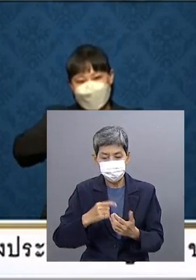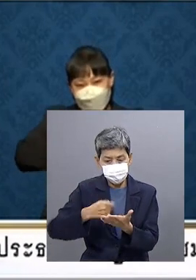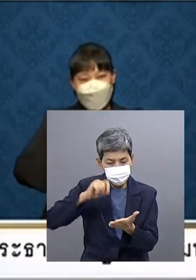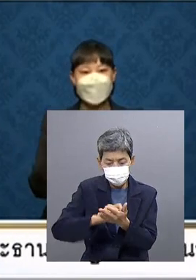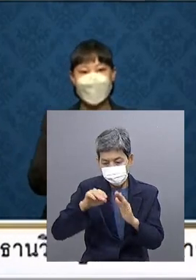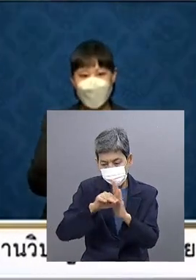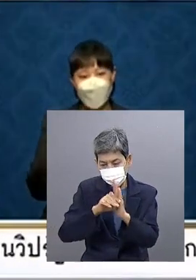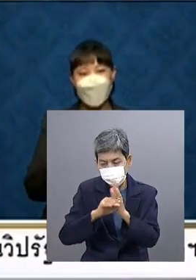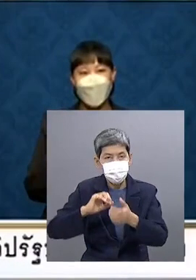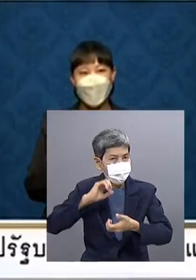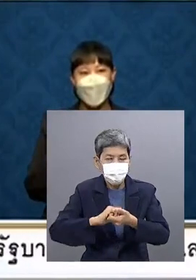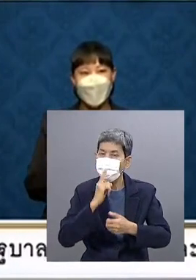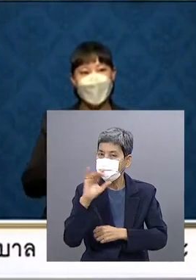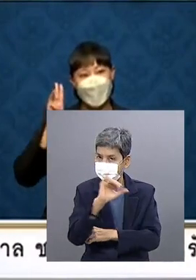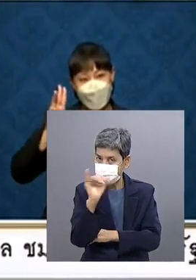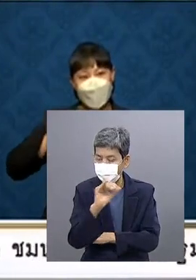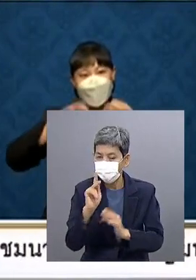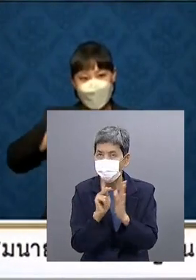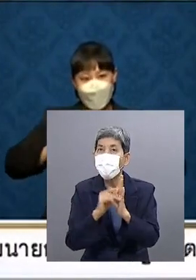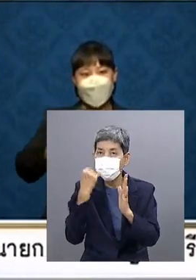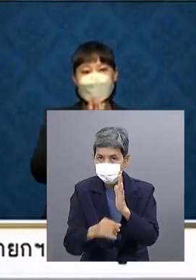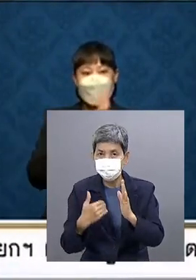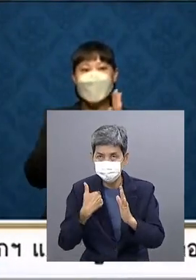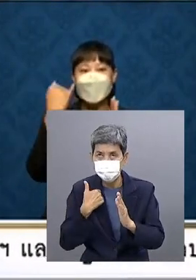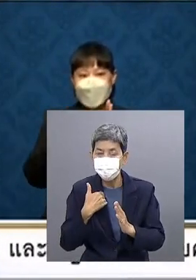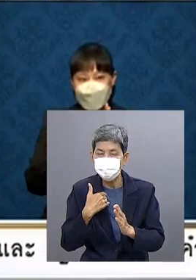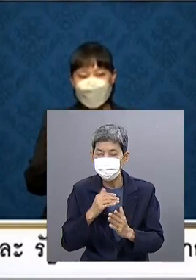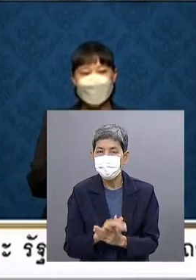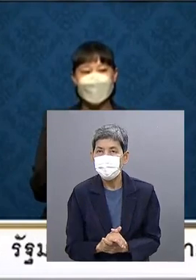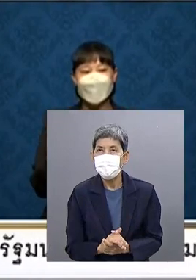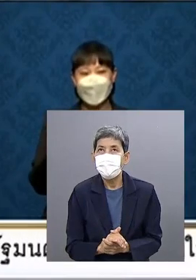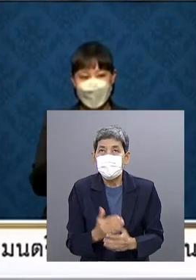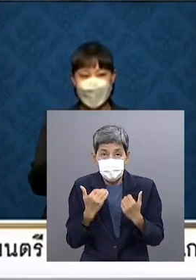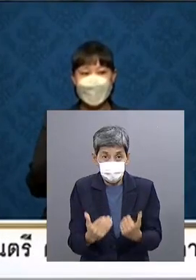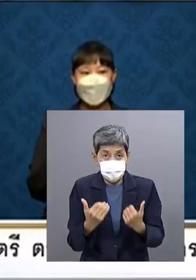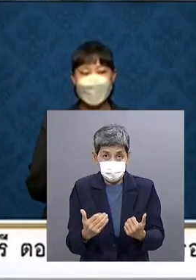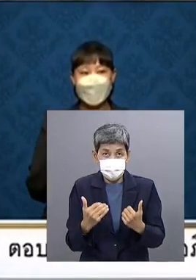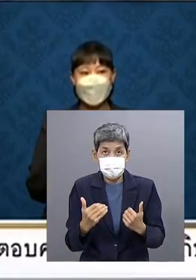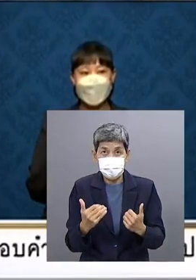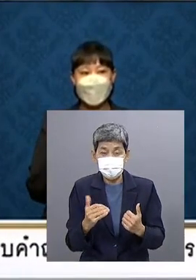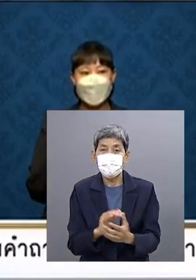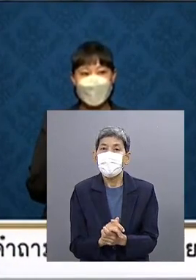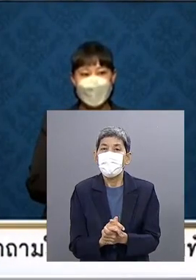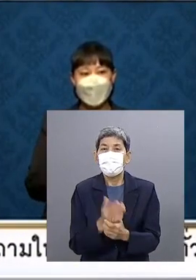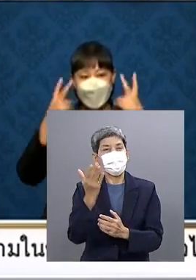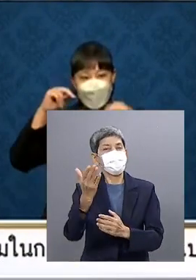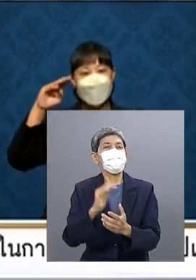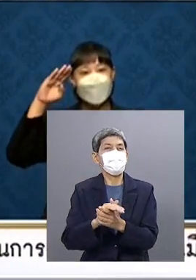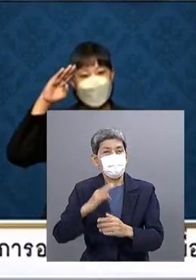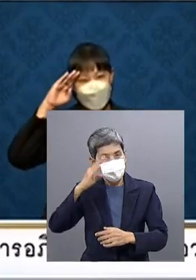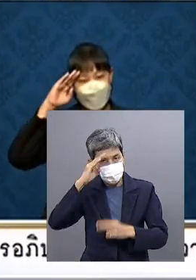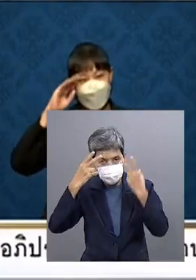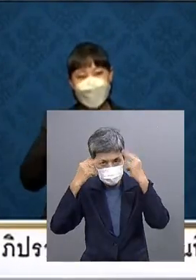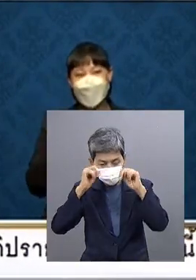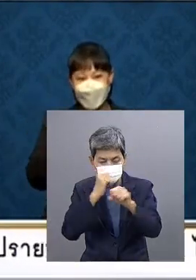นะครับว่าผิดกฎหมายนะครับแล้ววันนี้เนี่ยพระรามประยุทธ์เนี่ยกำลังจะพาคณะ